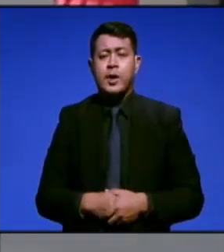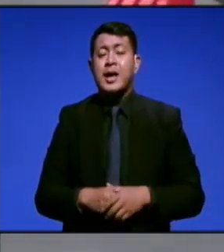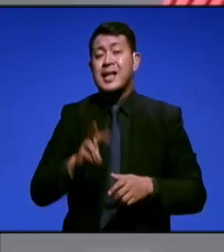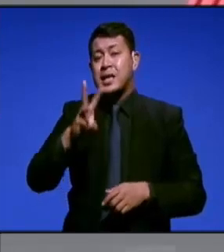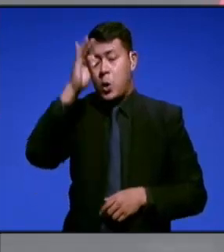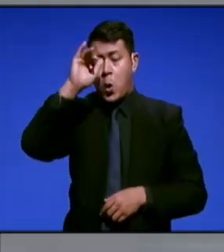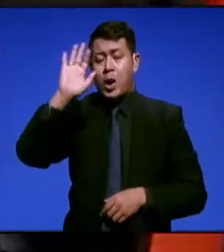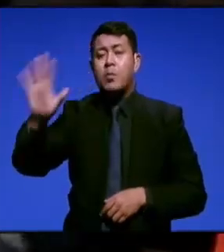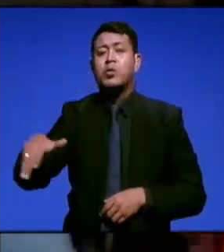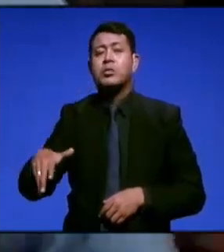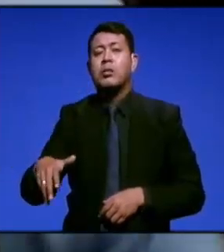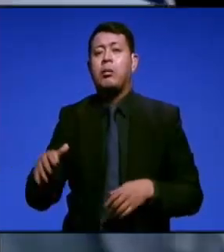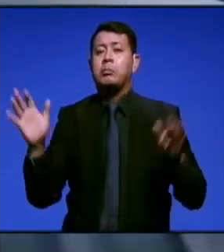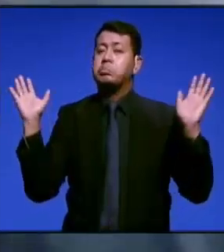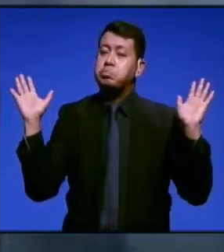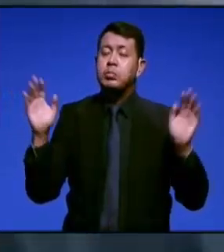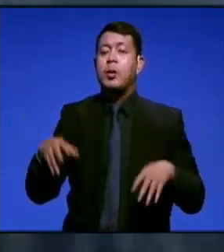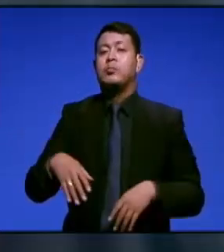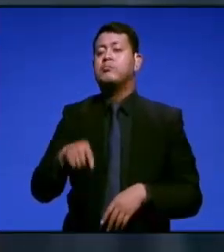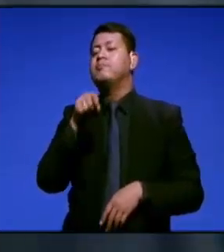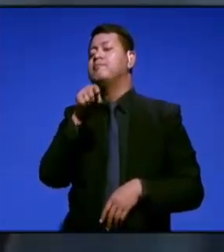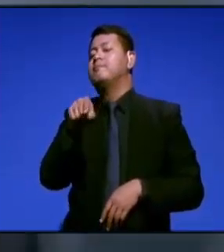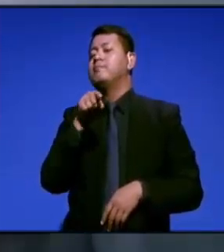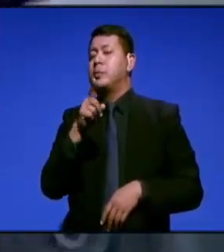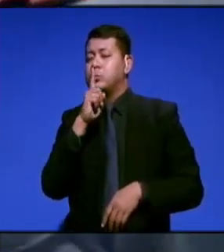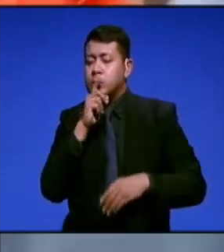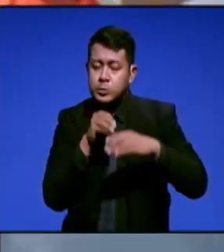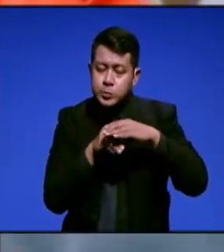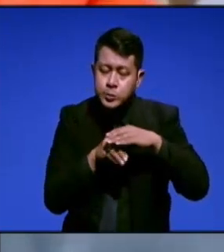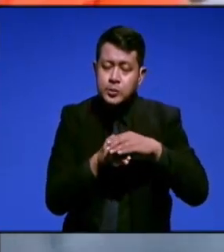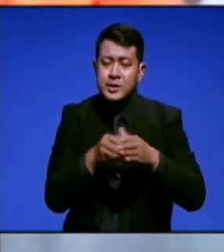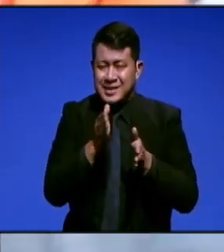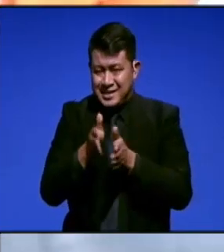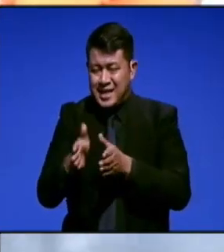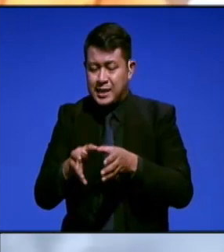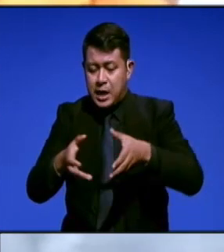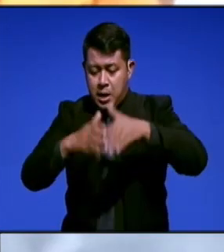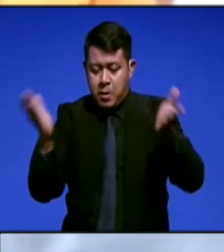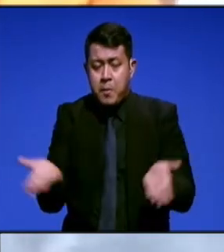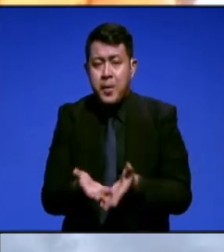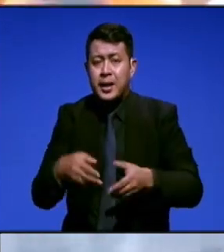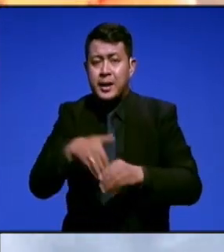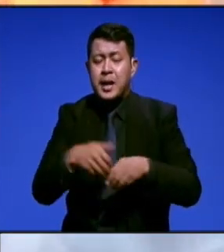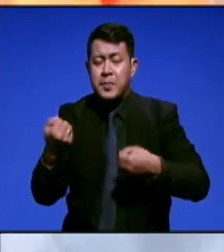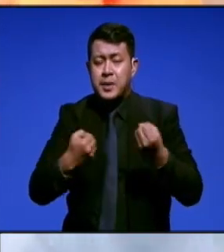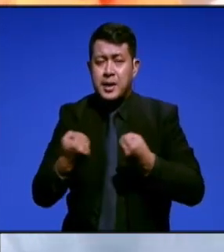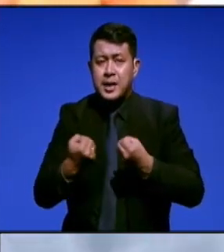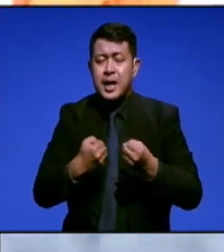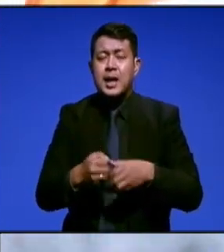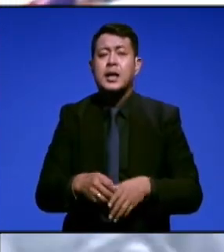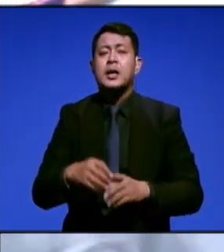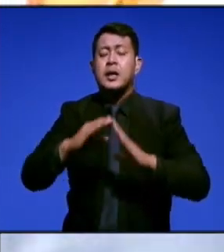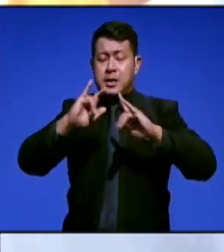Tiga orang pemudik ini tidak berkutik ketika kedapatan bersembunyi di antara paket kiriman di dalam sebuah kendaraan ekspedisi di